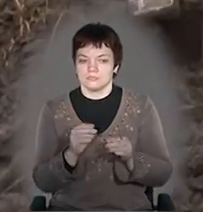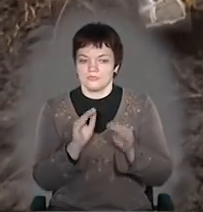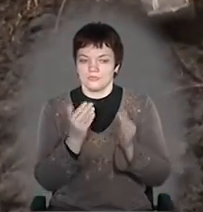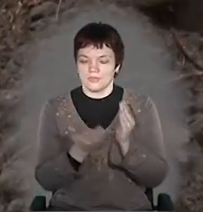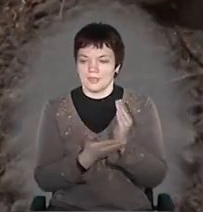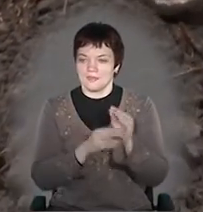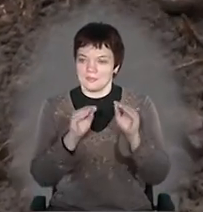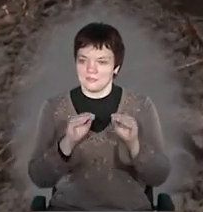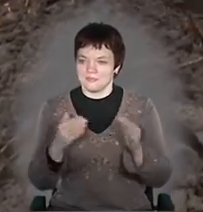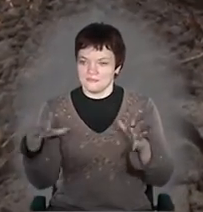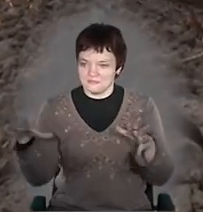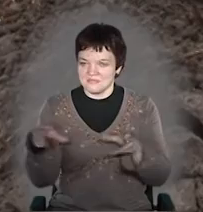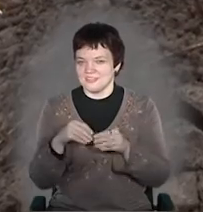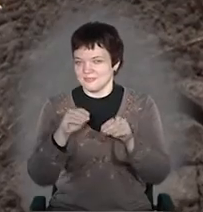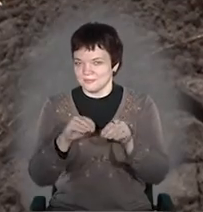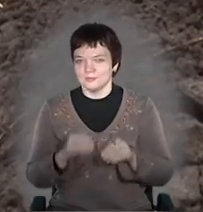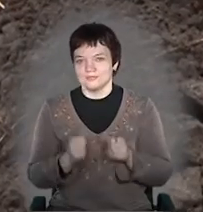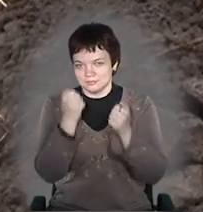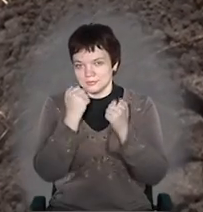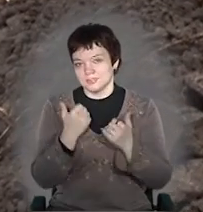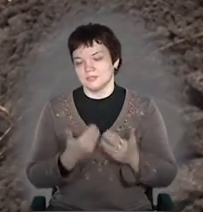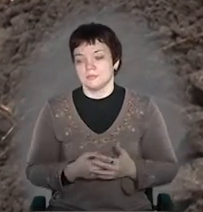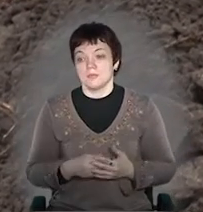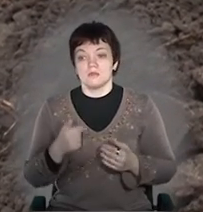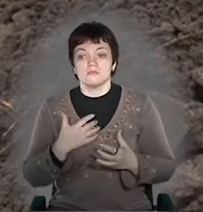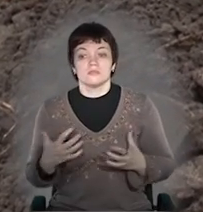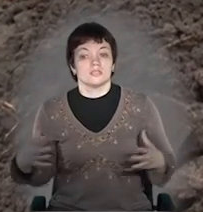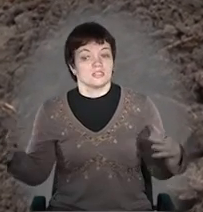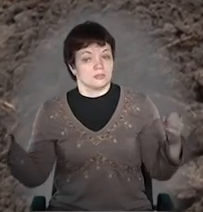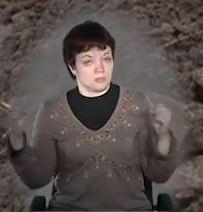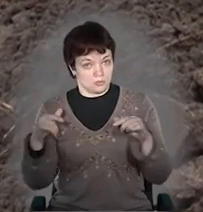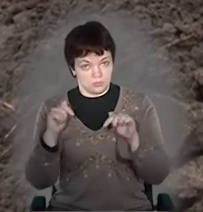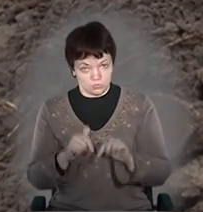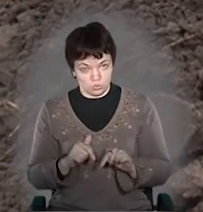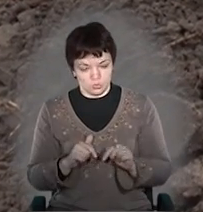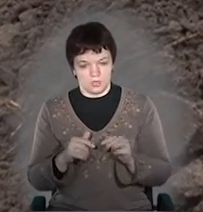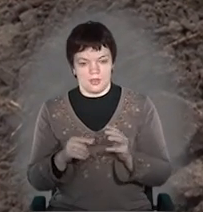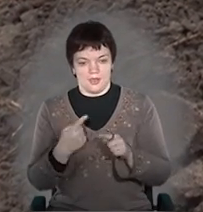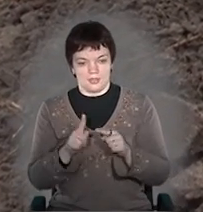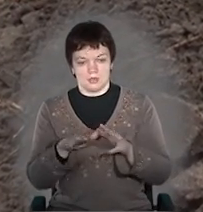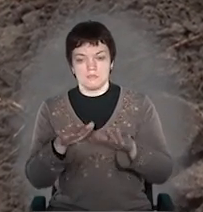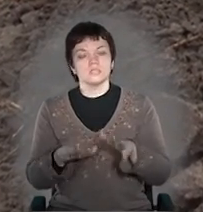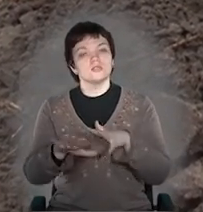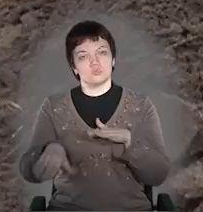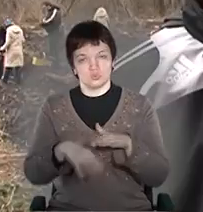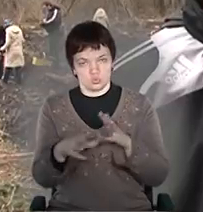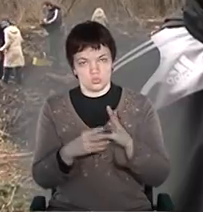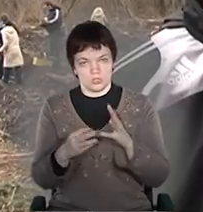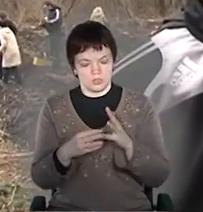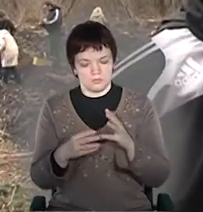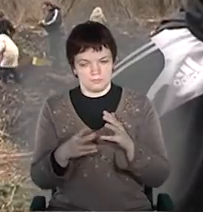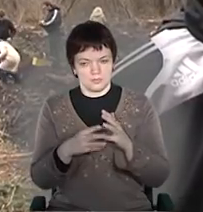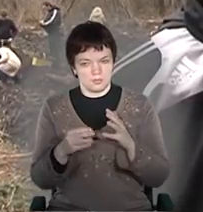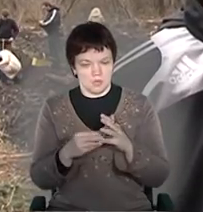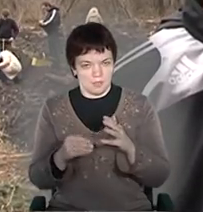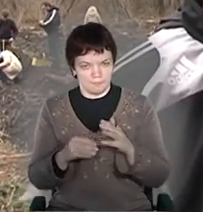сложилося і посадимо ліс разом. Ми тут зібралися для того, щоб озеленити вот це пусте місце, щоб